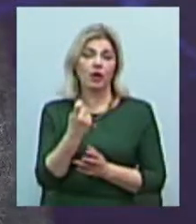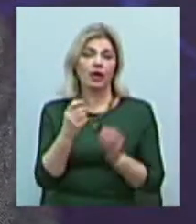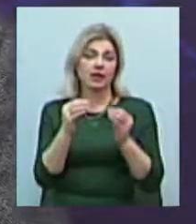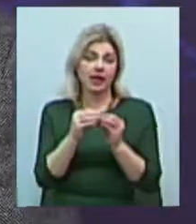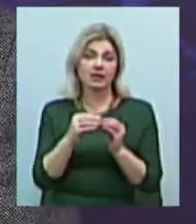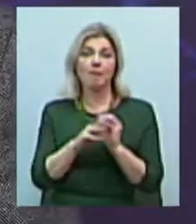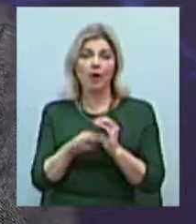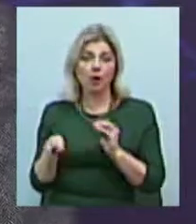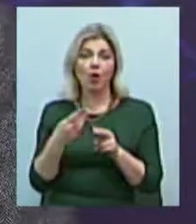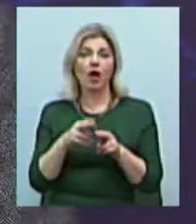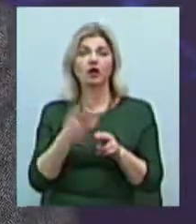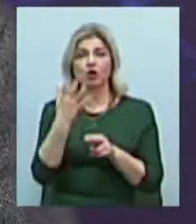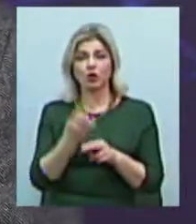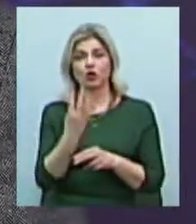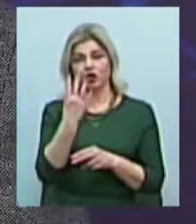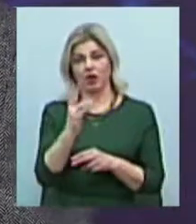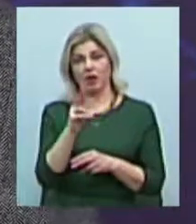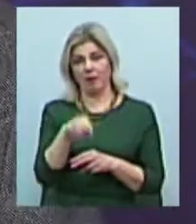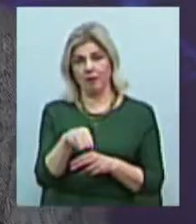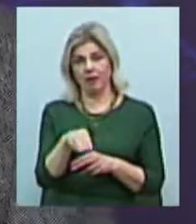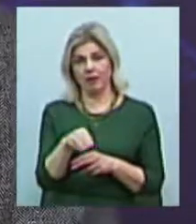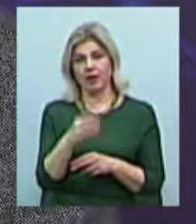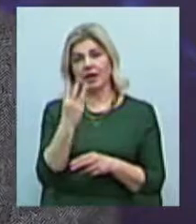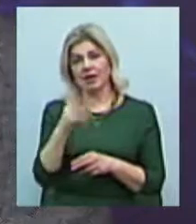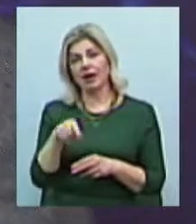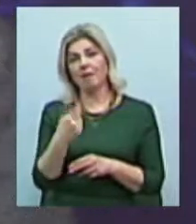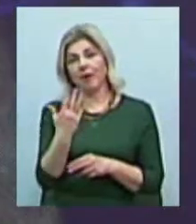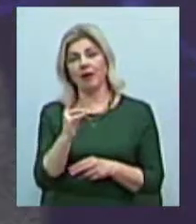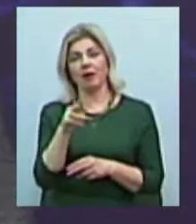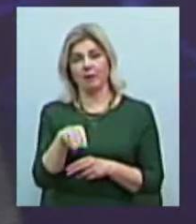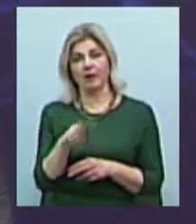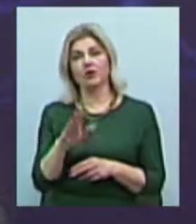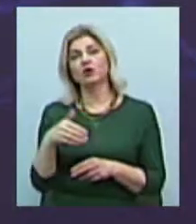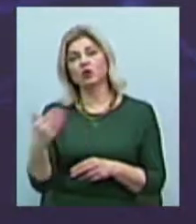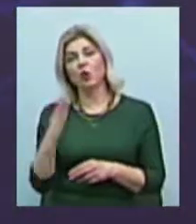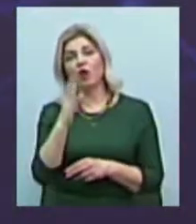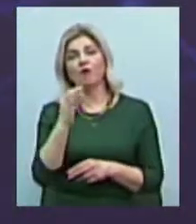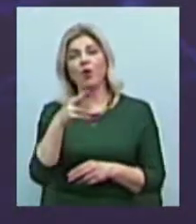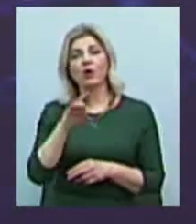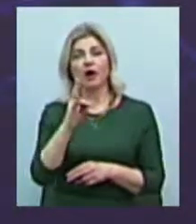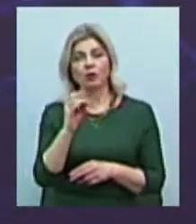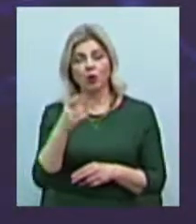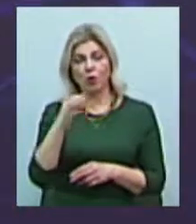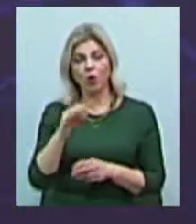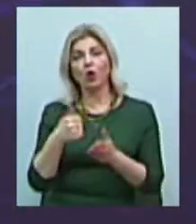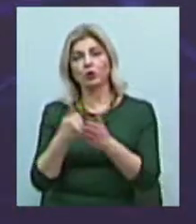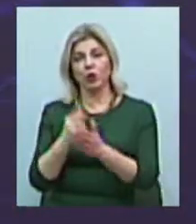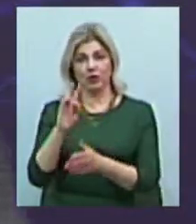110 мільйонів це ще 4 кілометри, там 3,5 кілометри. В сторону від Водіна-Лоріна в сторону міста